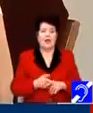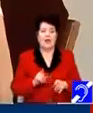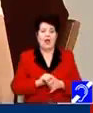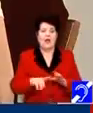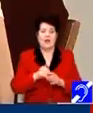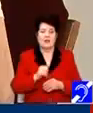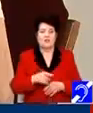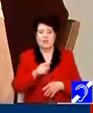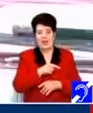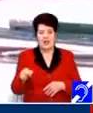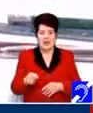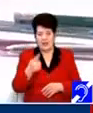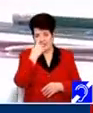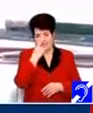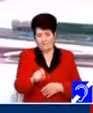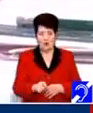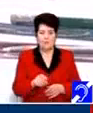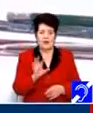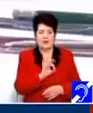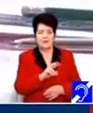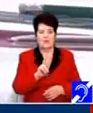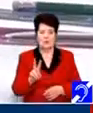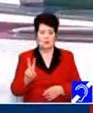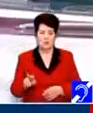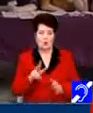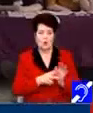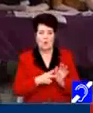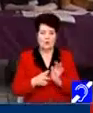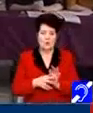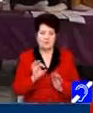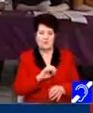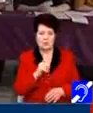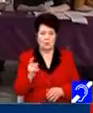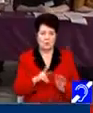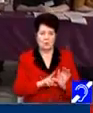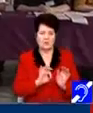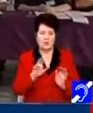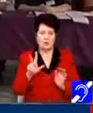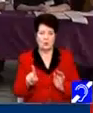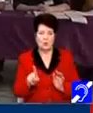suna la linia de informare a alegătorilor 022 880101.